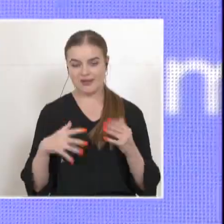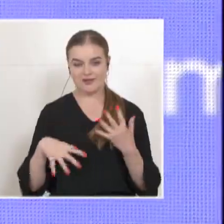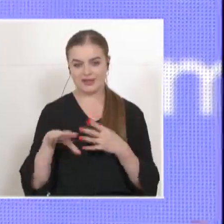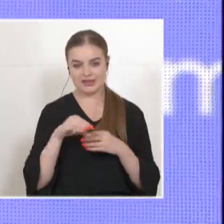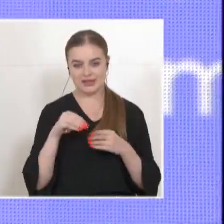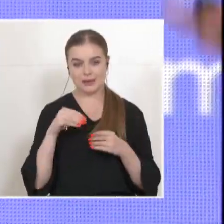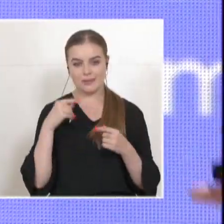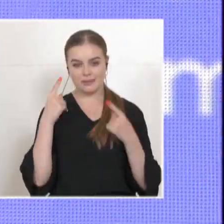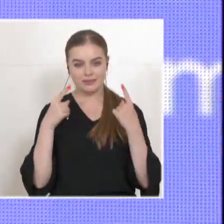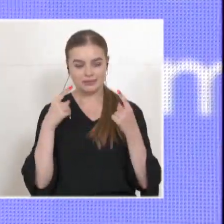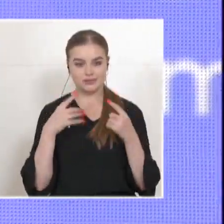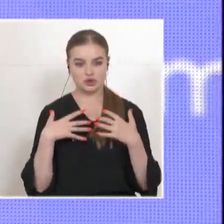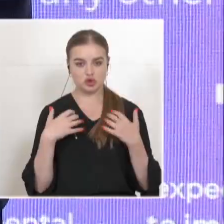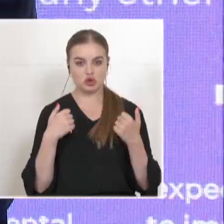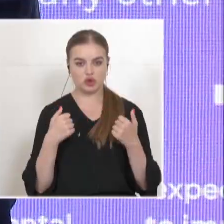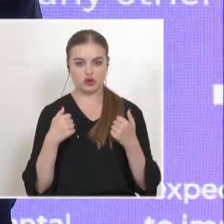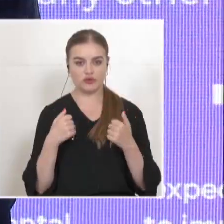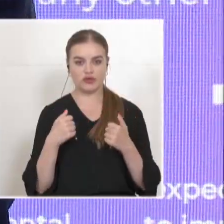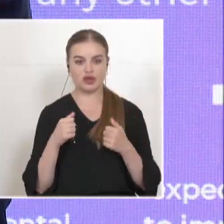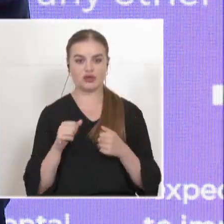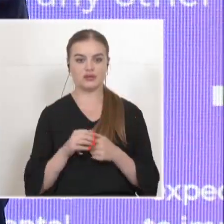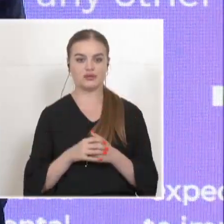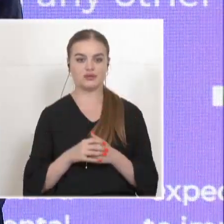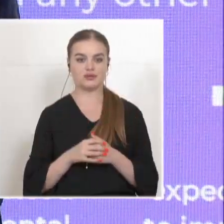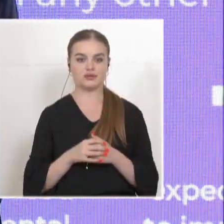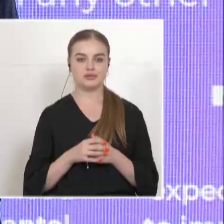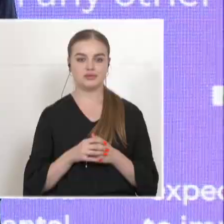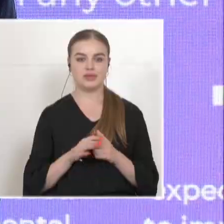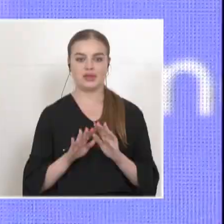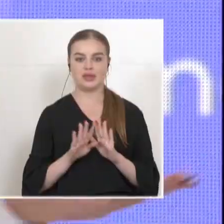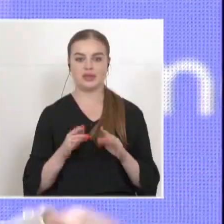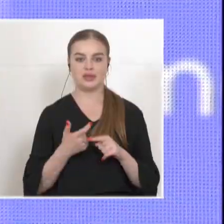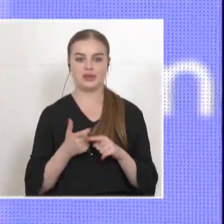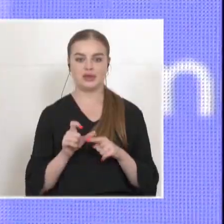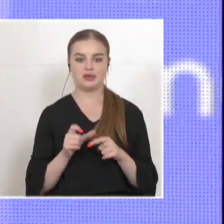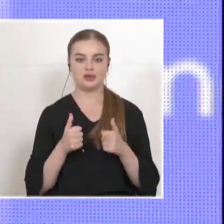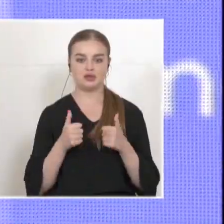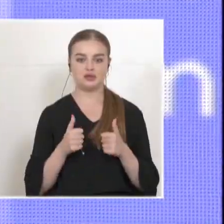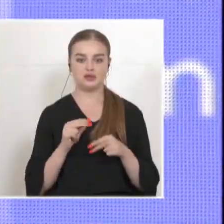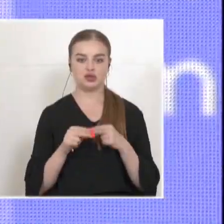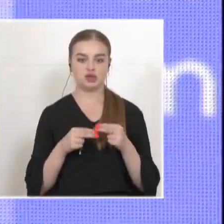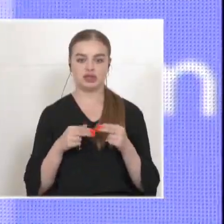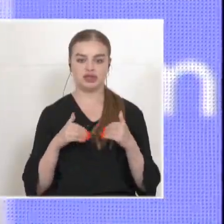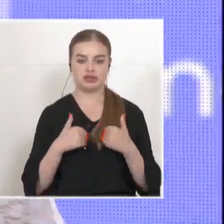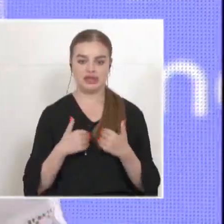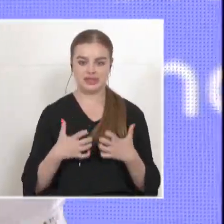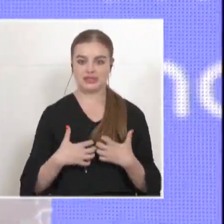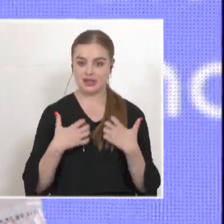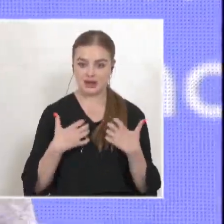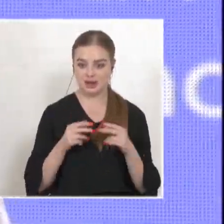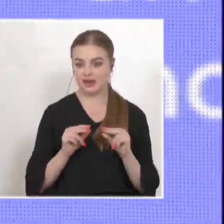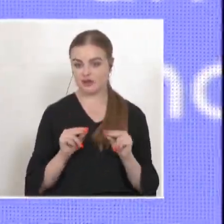психічного здоров'я означає, що здоров'я це не дуже добре. Через університет, через стрес, страх,